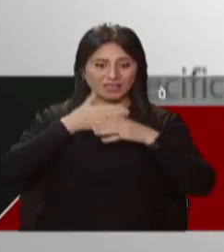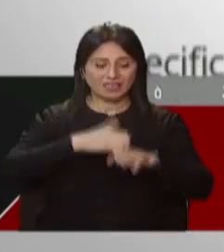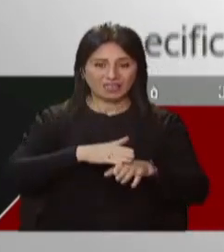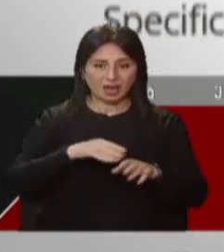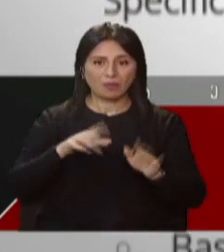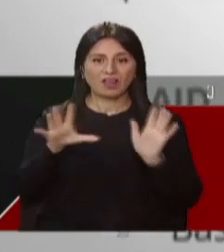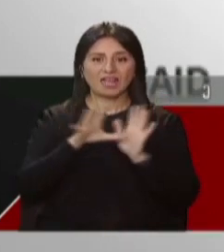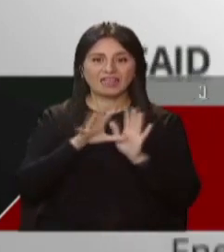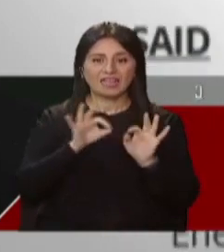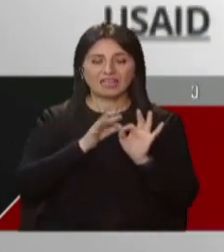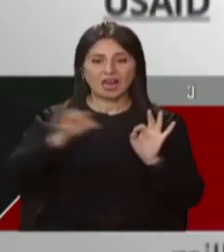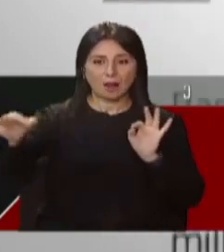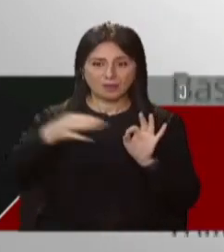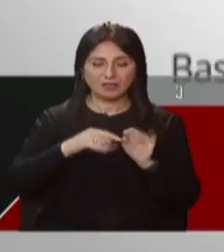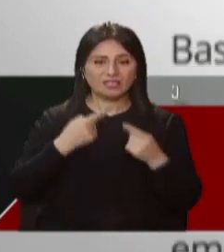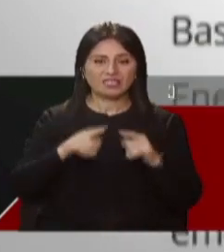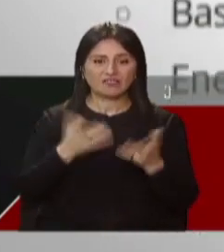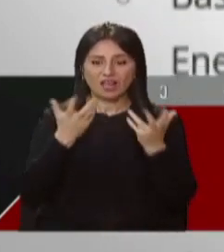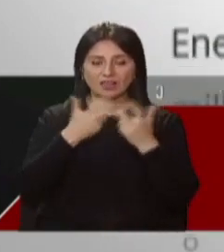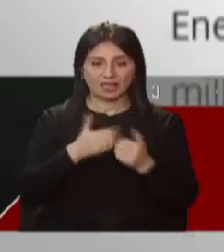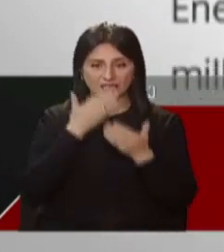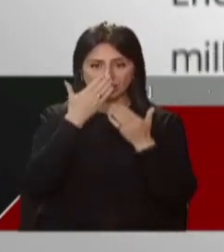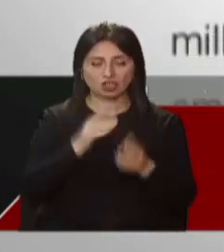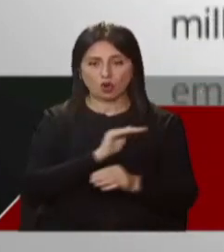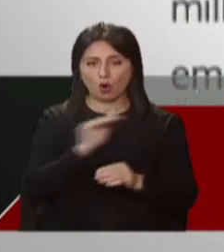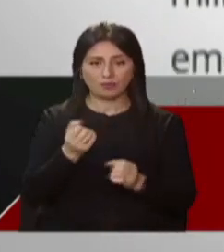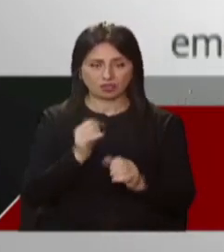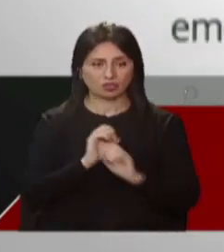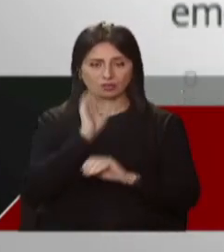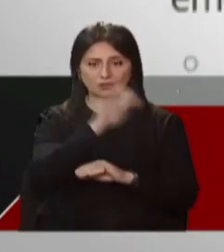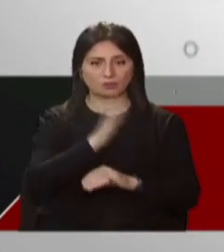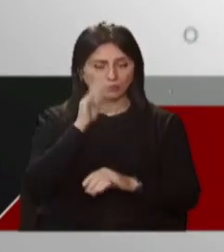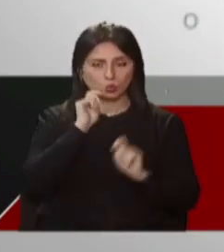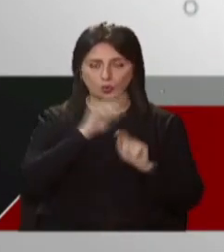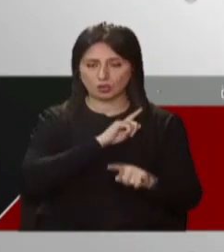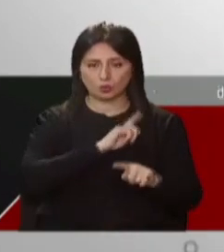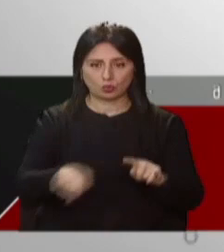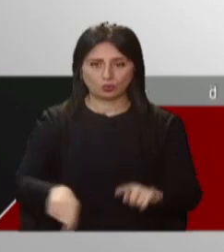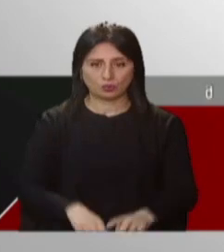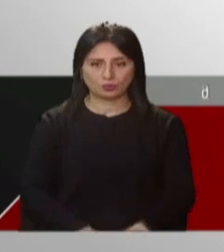amomrtveleps denis gamtarebleps da sva aktorilobas vketkhulobt ofitsialur gantskhadebashi.